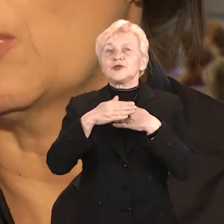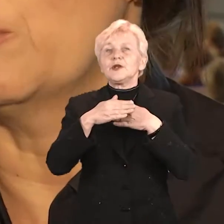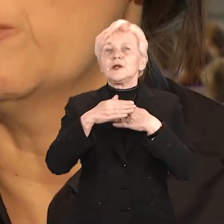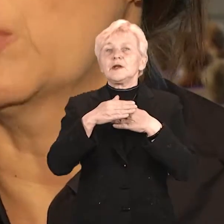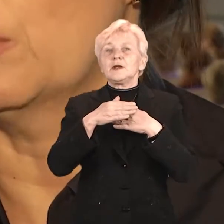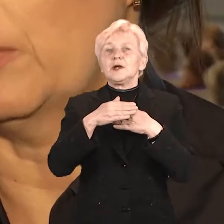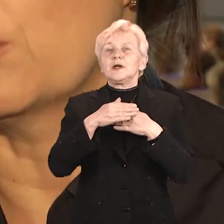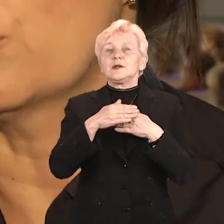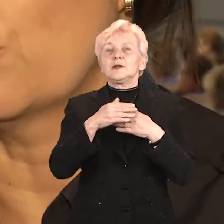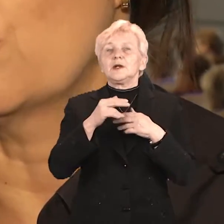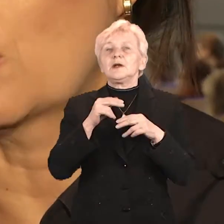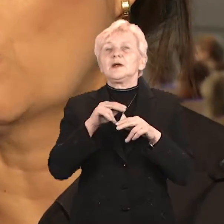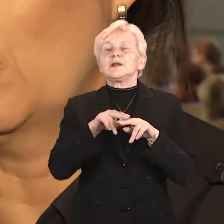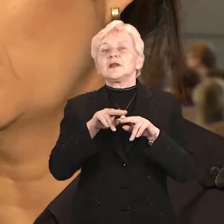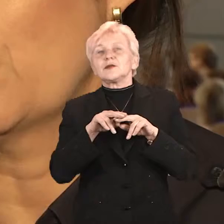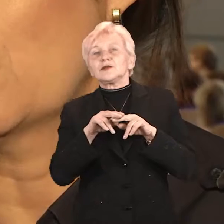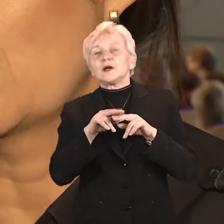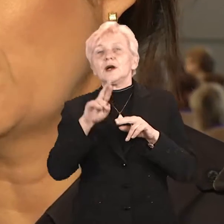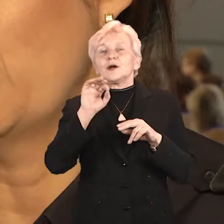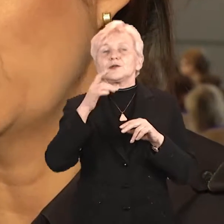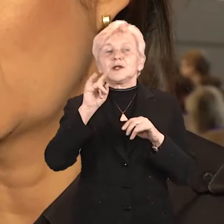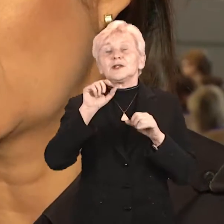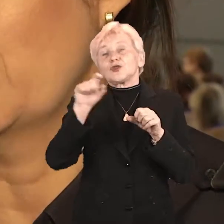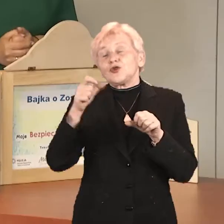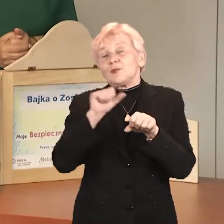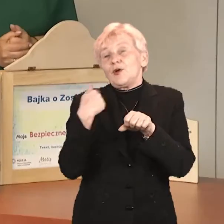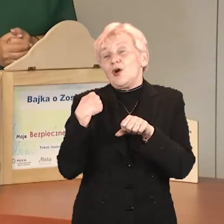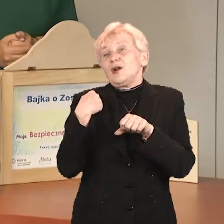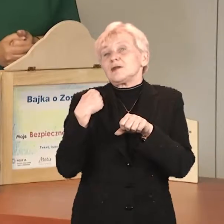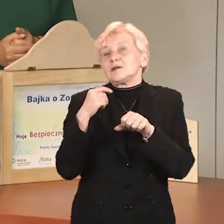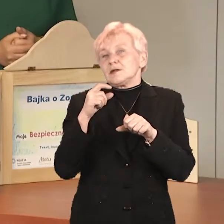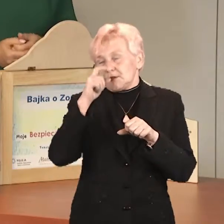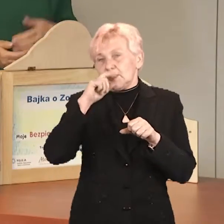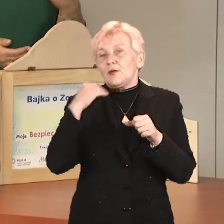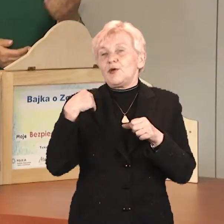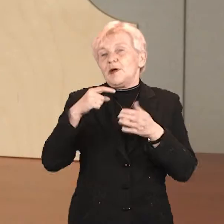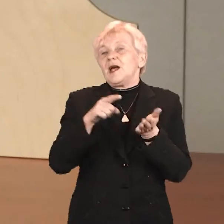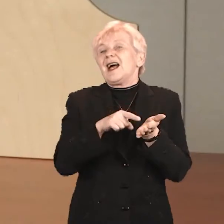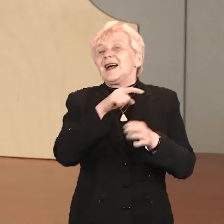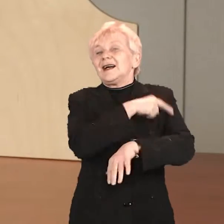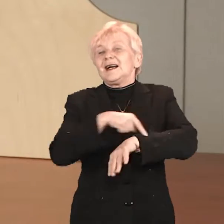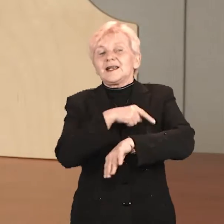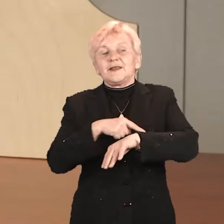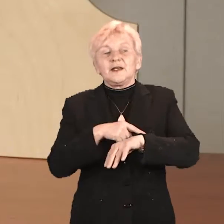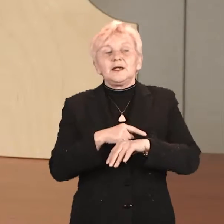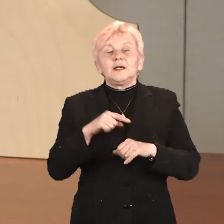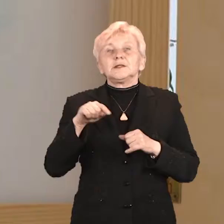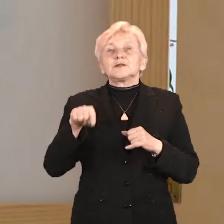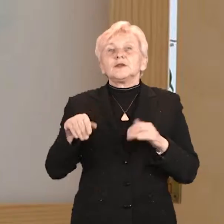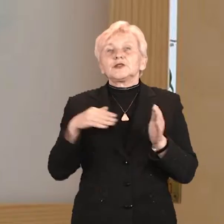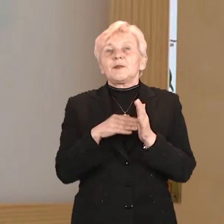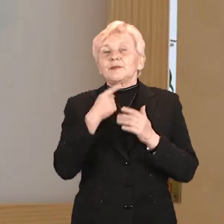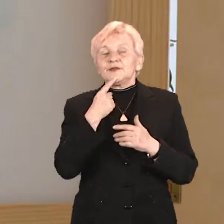się, że tam były wykonywane czynności seksualne właśnie z tym małym dzieckiem. Dziecko powinno być świadome, jakie zachowania dorosłych